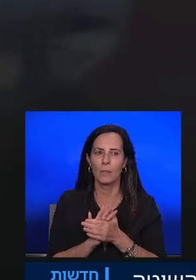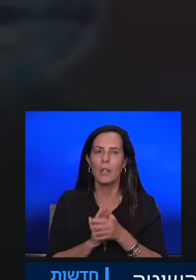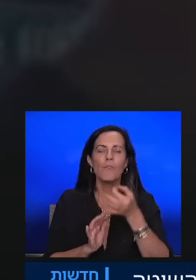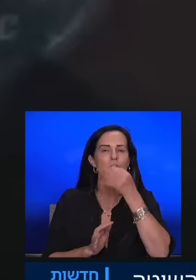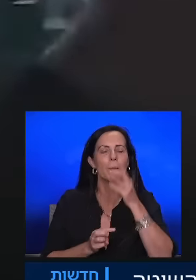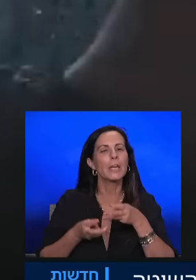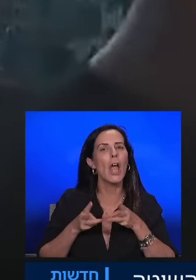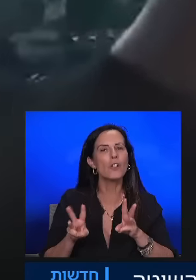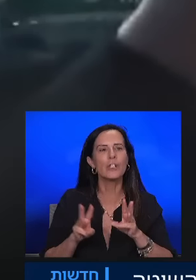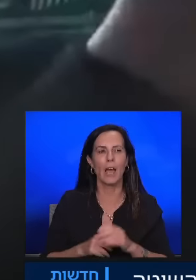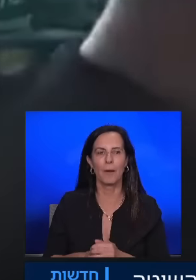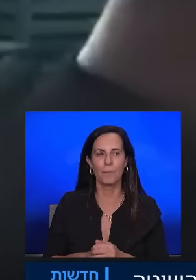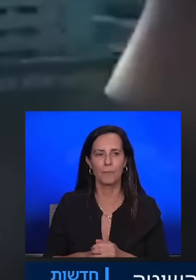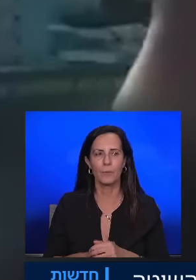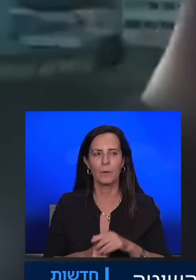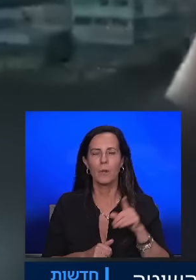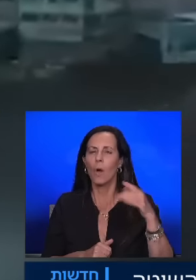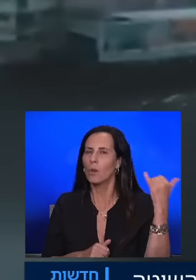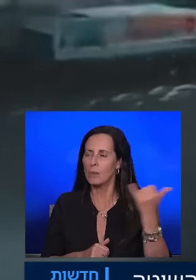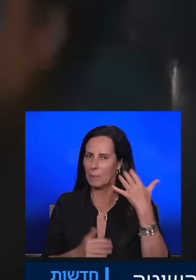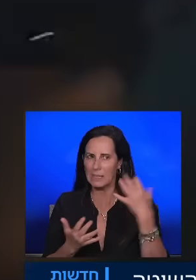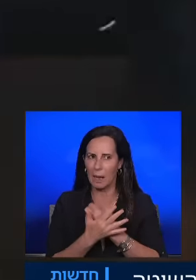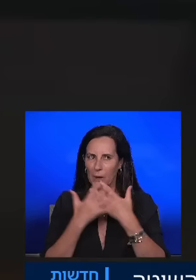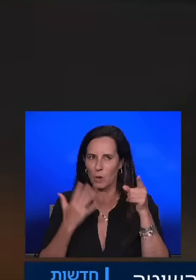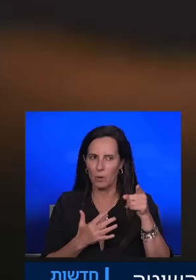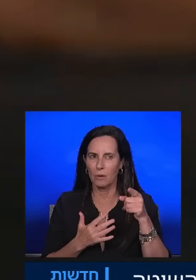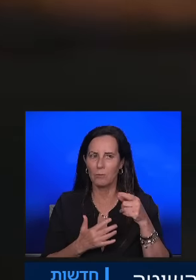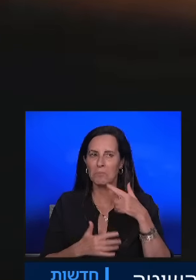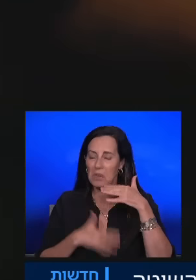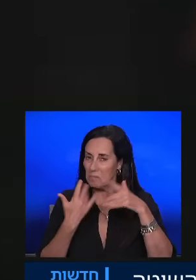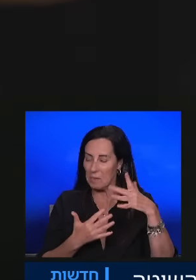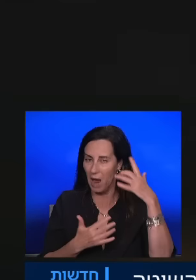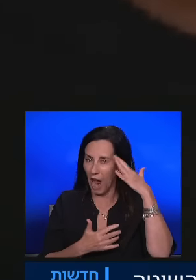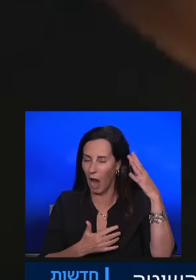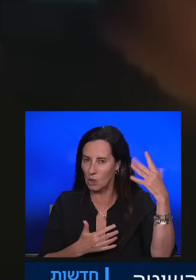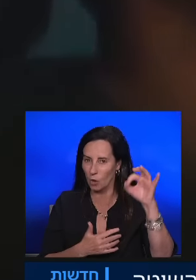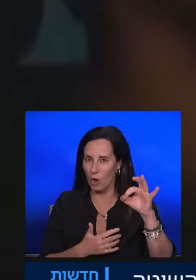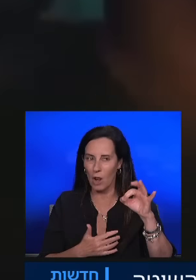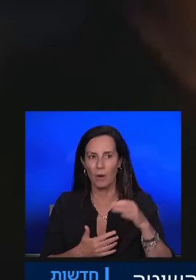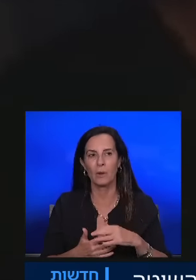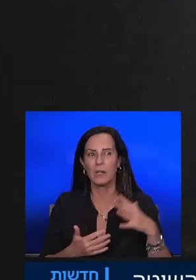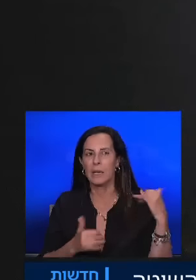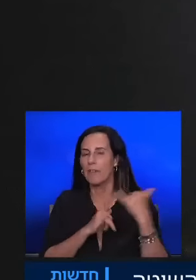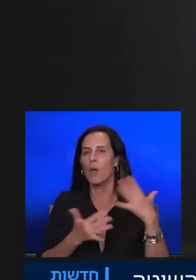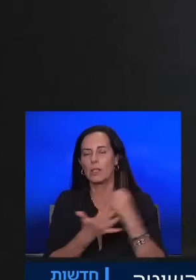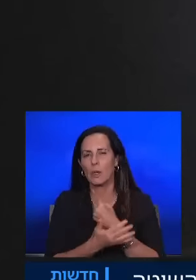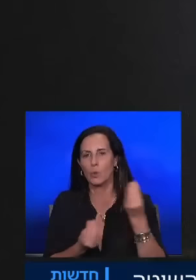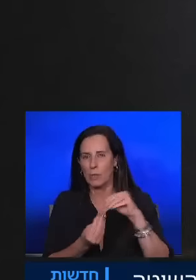השיטה מעברו. אריאל התמיד והצליח בגדול. ימים יגידו אם החזון שלו יניב הצלחות נוספות